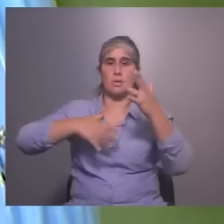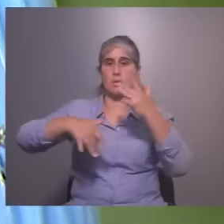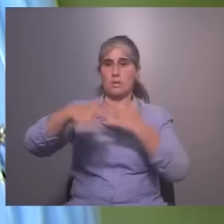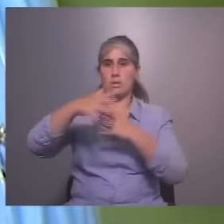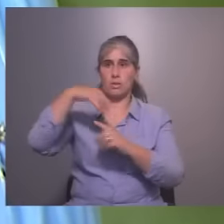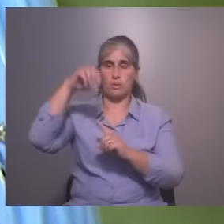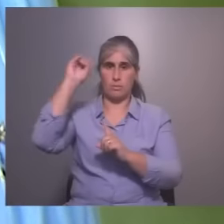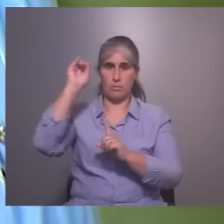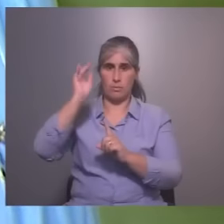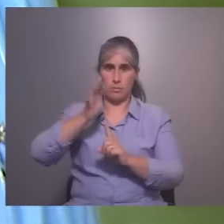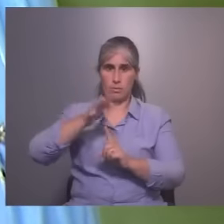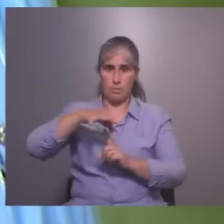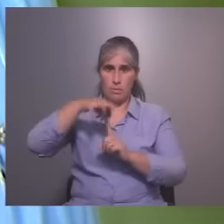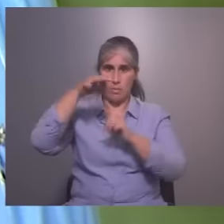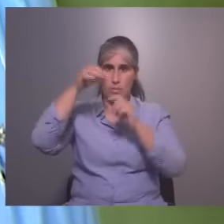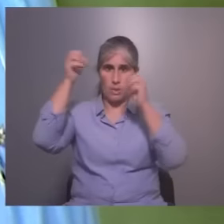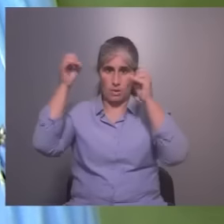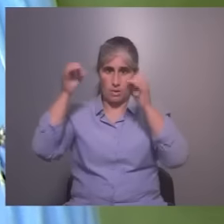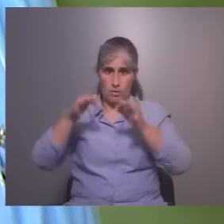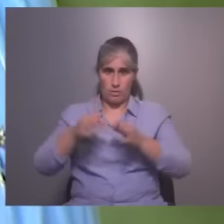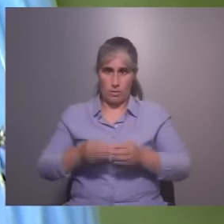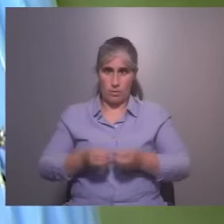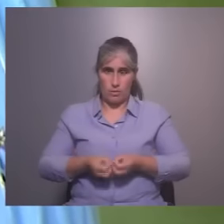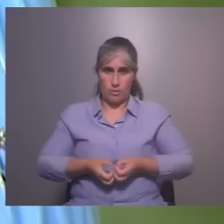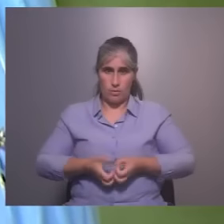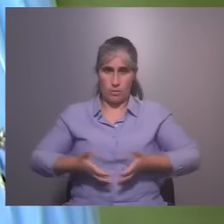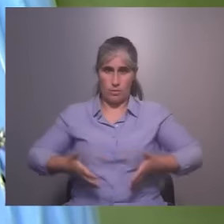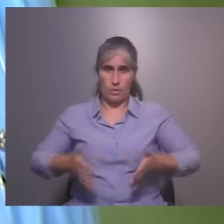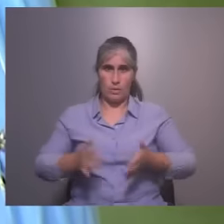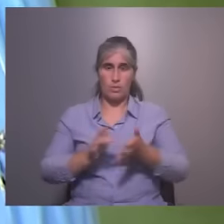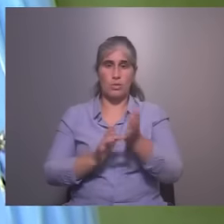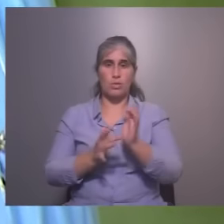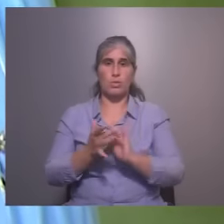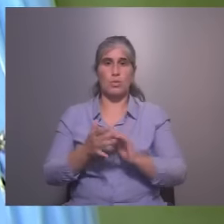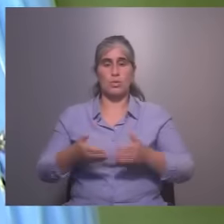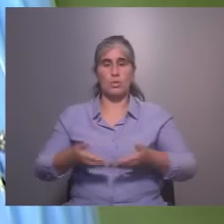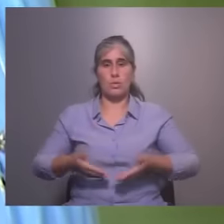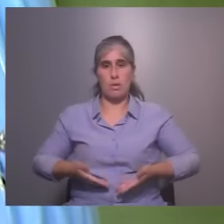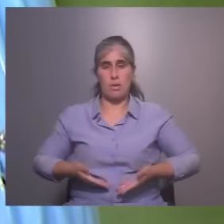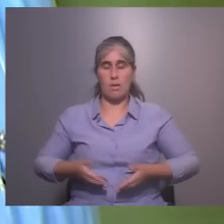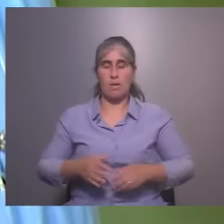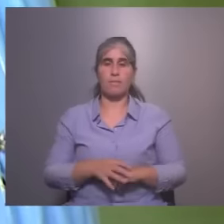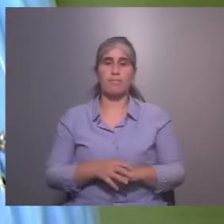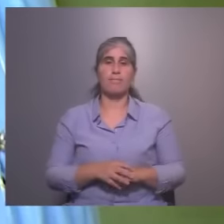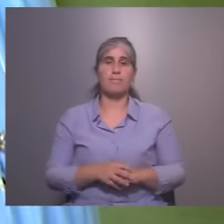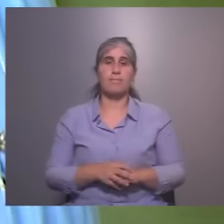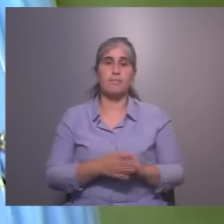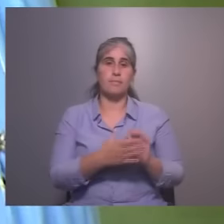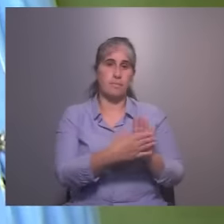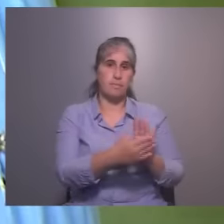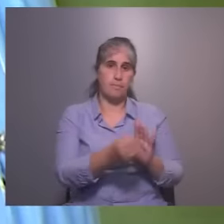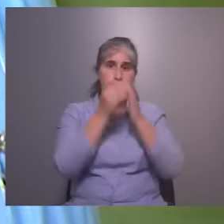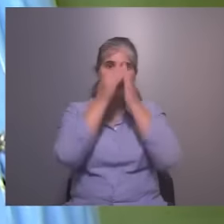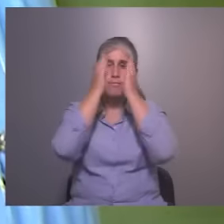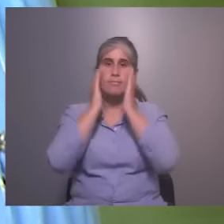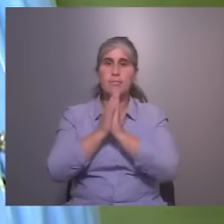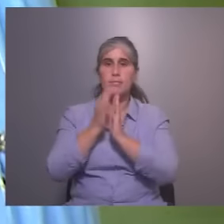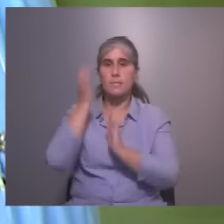Gegrüßet seist du, Maria, voll der Gnade, der Herr ist mit dir. Du bist gebenedeit unter den